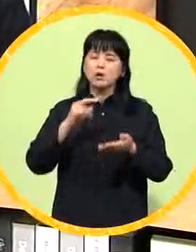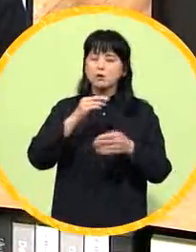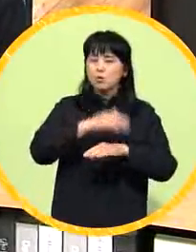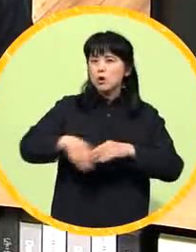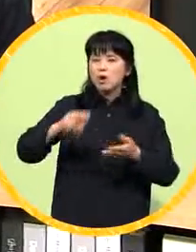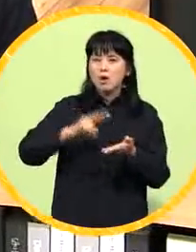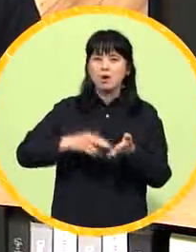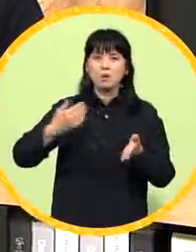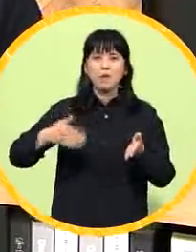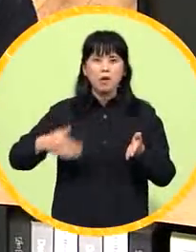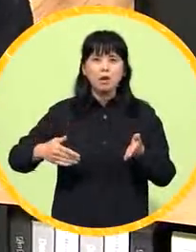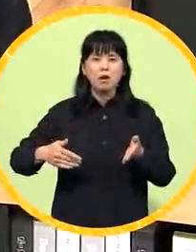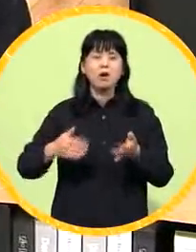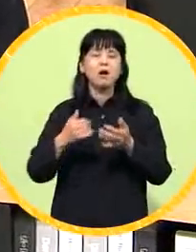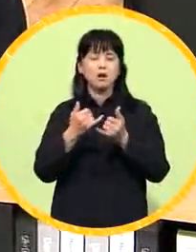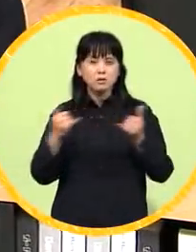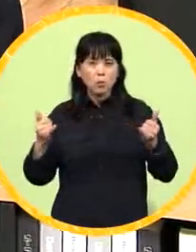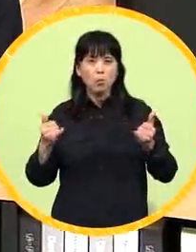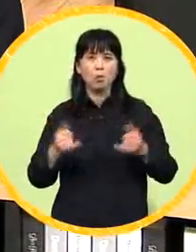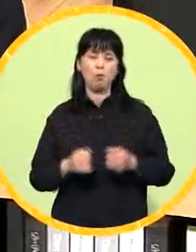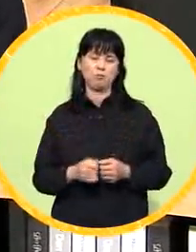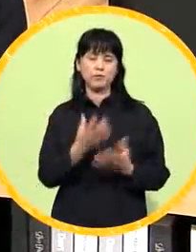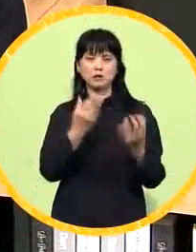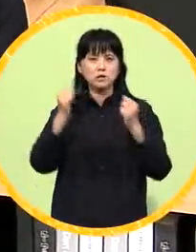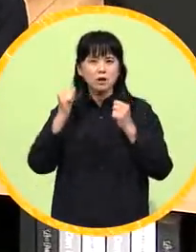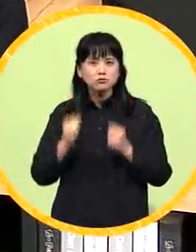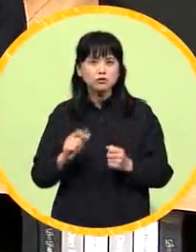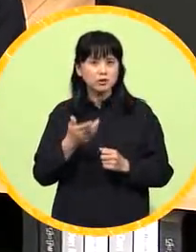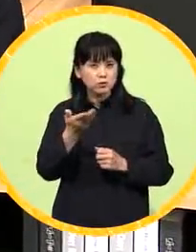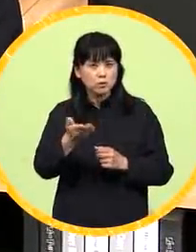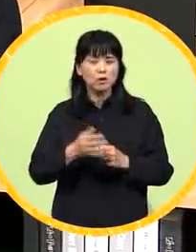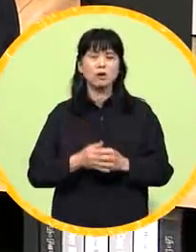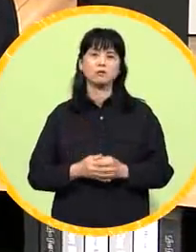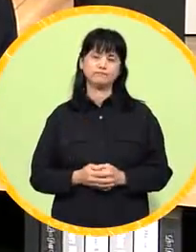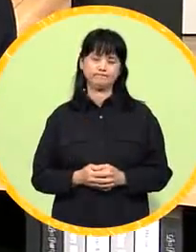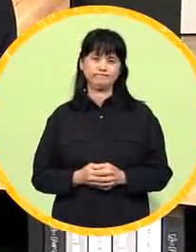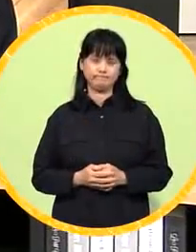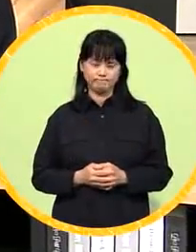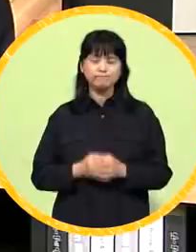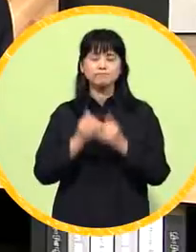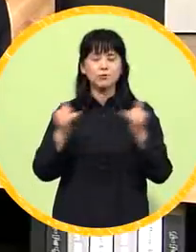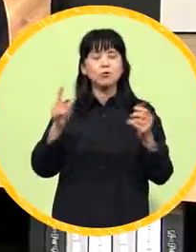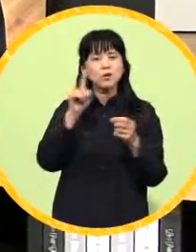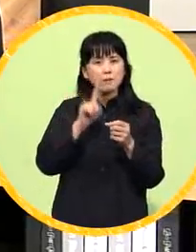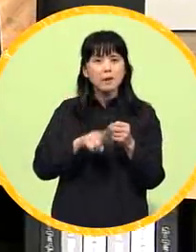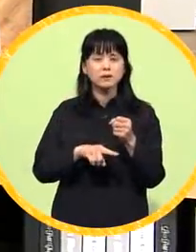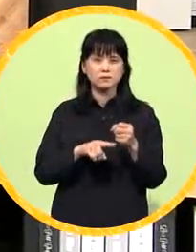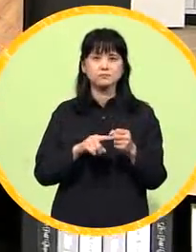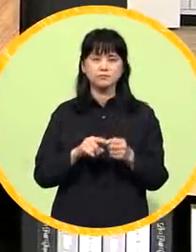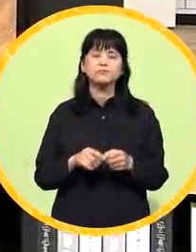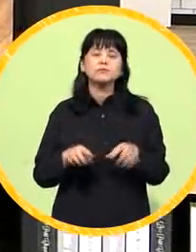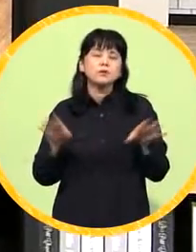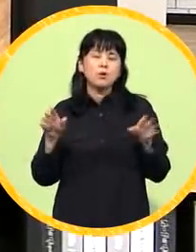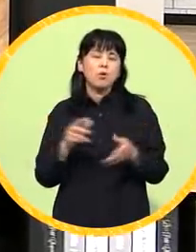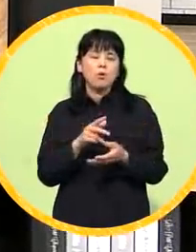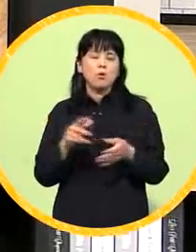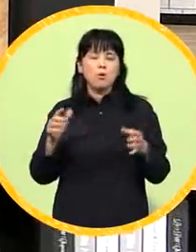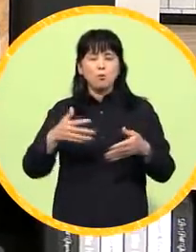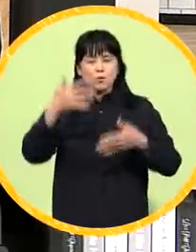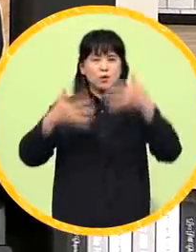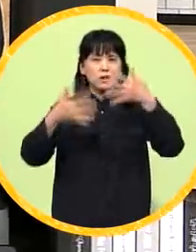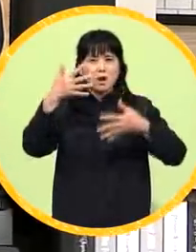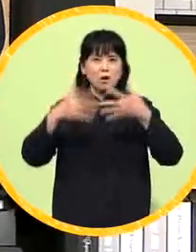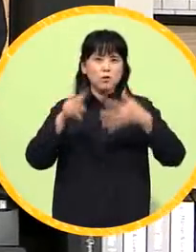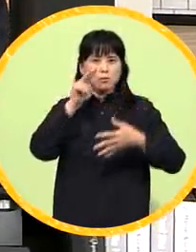予定決まってないという視聴者の皆さん多いんじゃないでしょうかそんな方のためにちょっと目こちらの vtr を見て